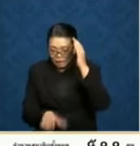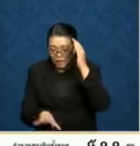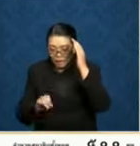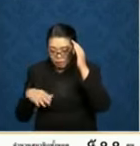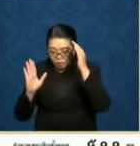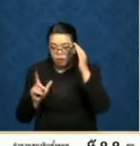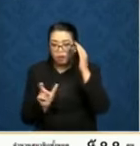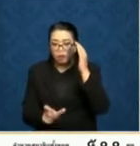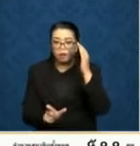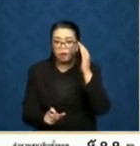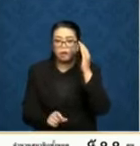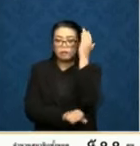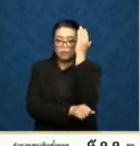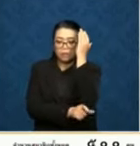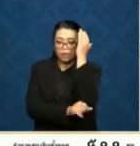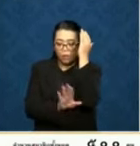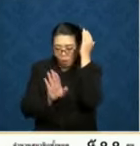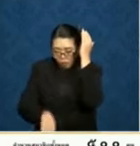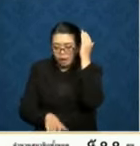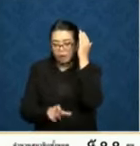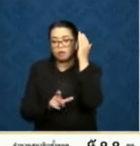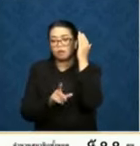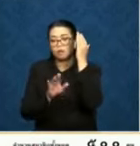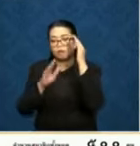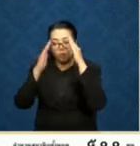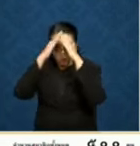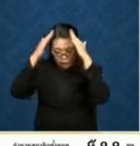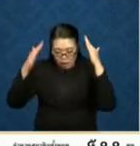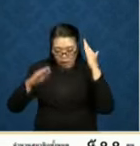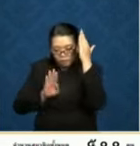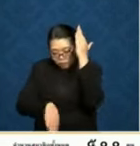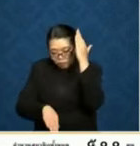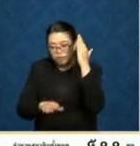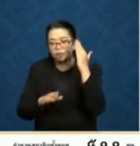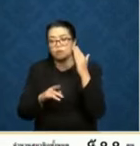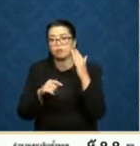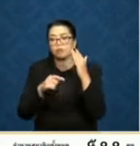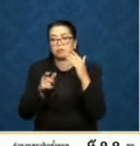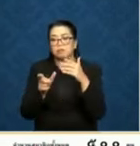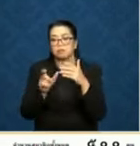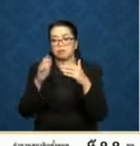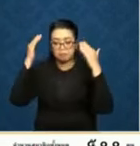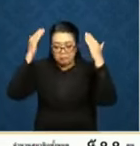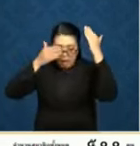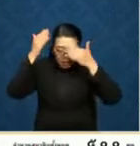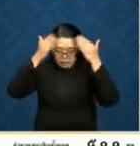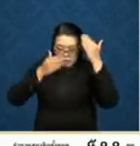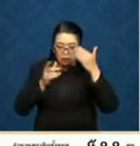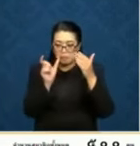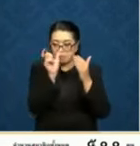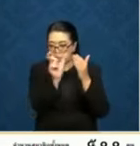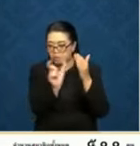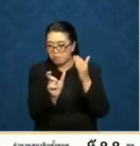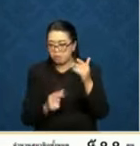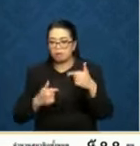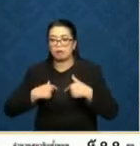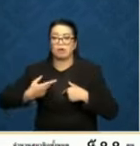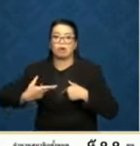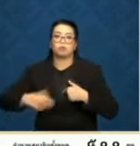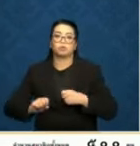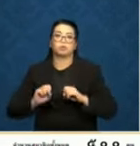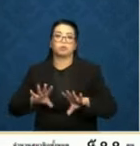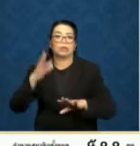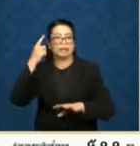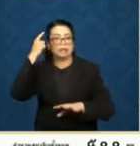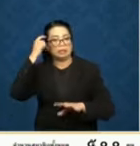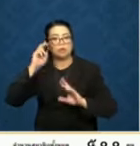คือ ตามหลงสิการโร์ตามหลงเวียารนาม ตามหังมาเร bien evenราะหักสτηของพวกเรา ไม่ได้สอนใหเด